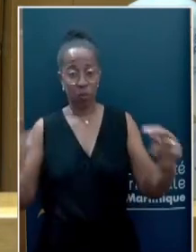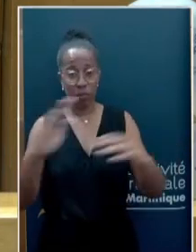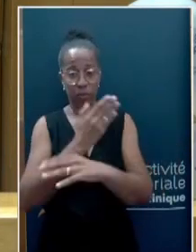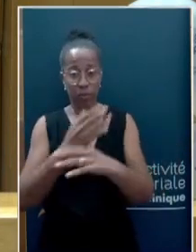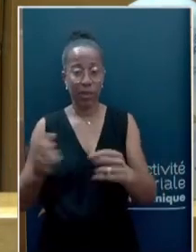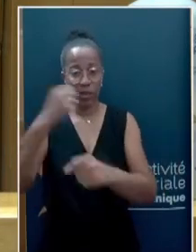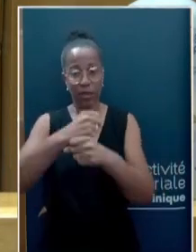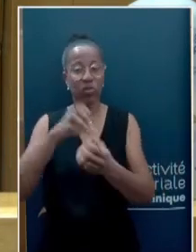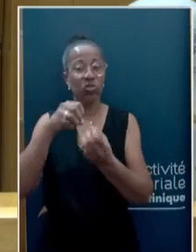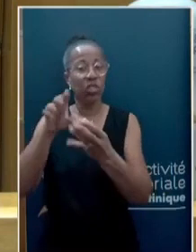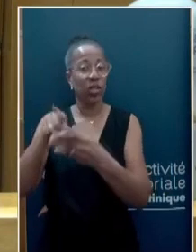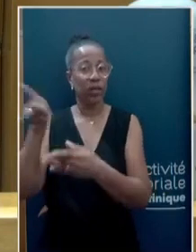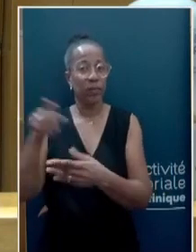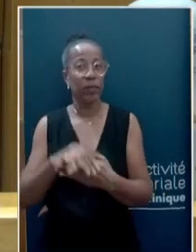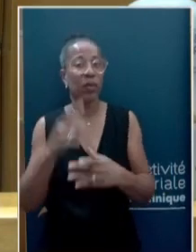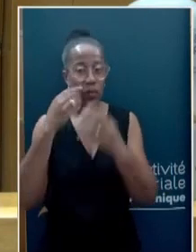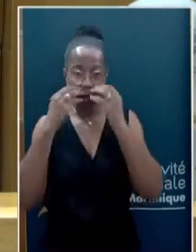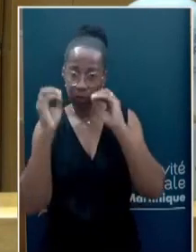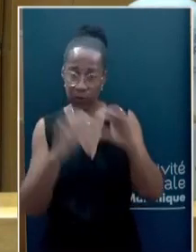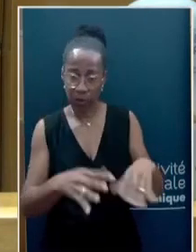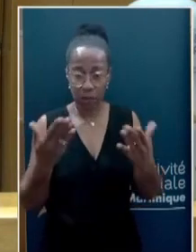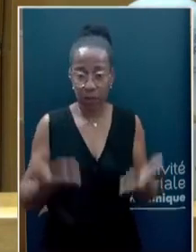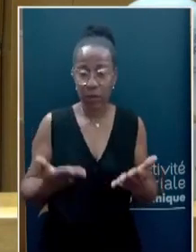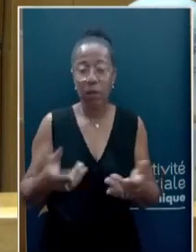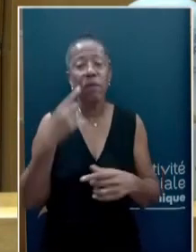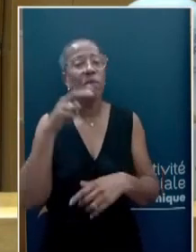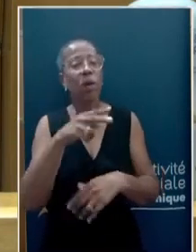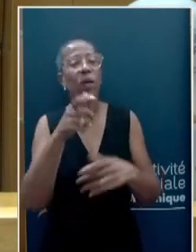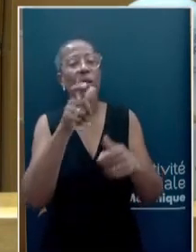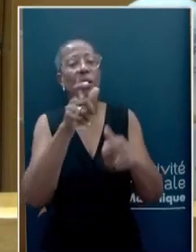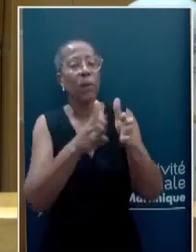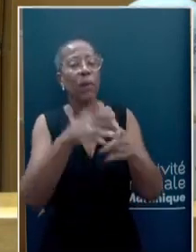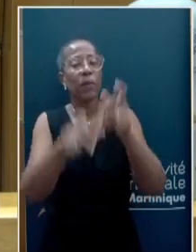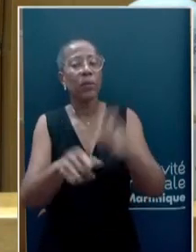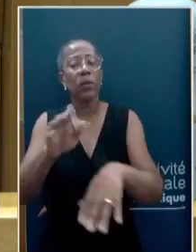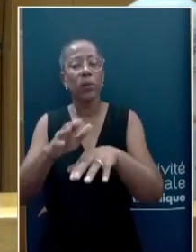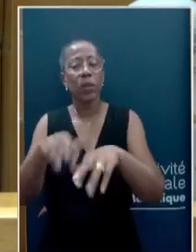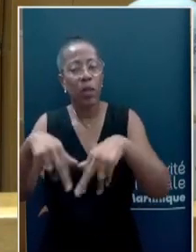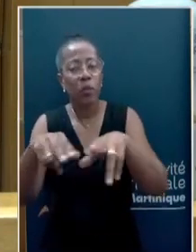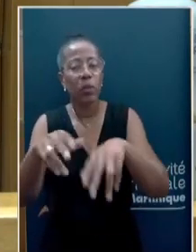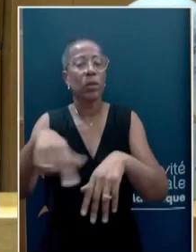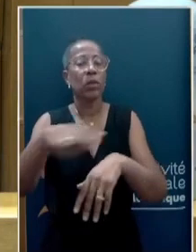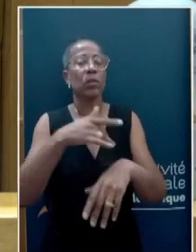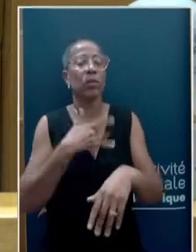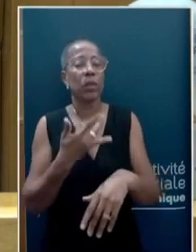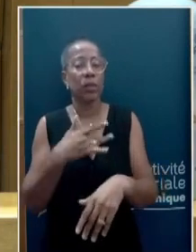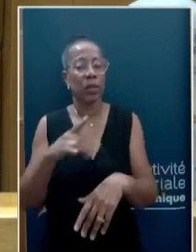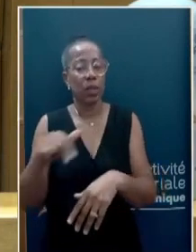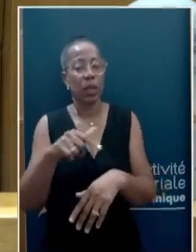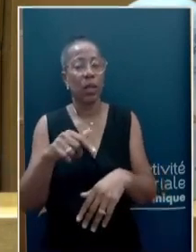Bien, il abandonne. Et je vois demander aux gens, aux usagers de la route, de la RN2, à